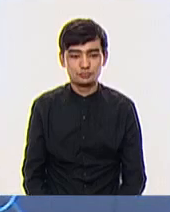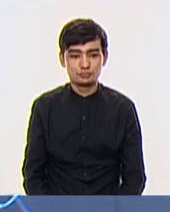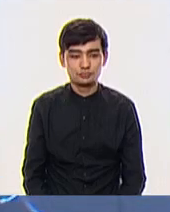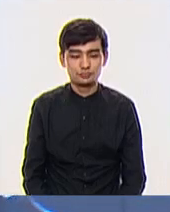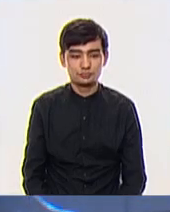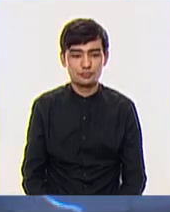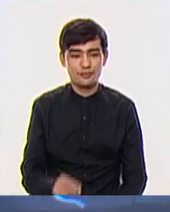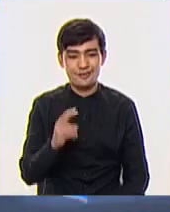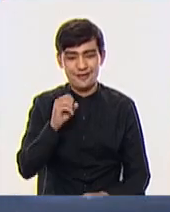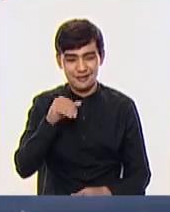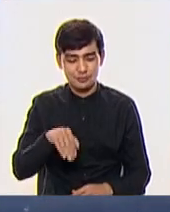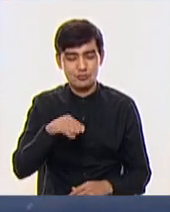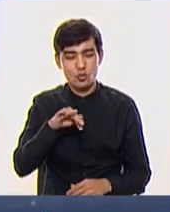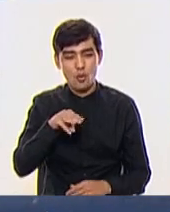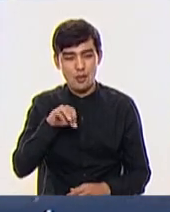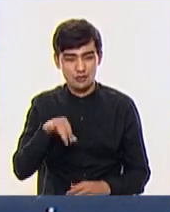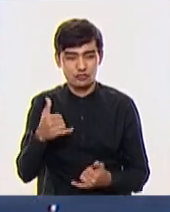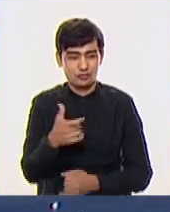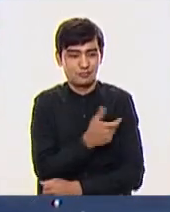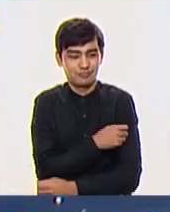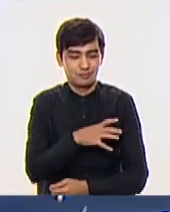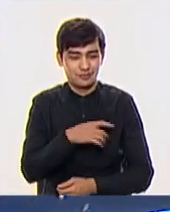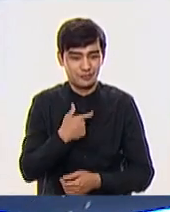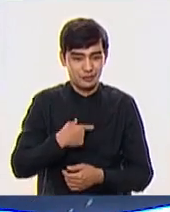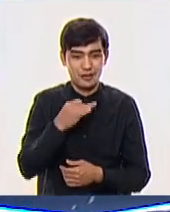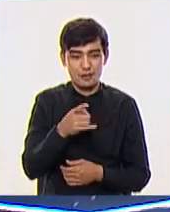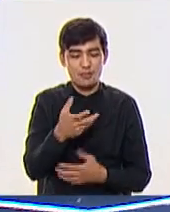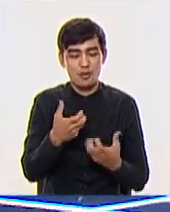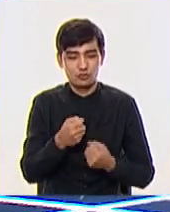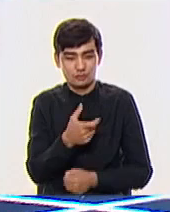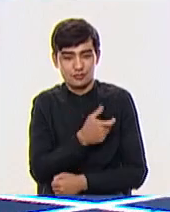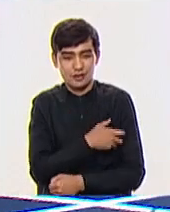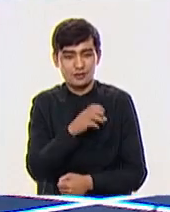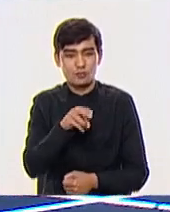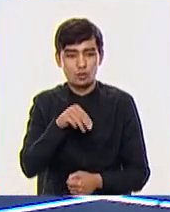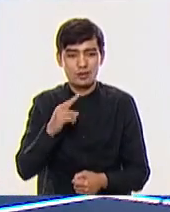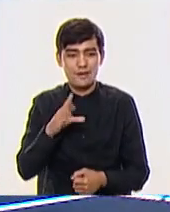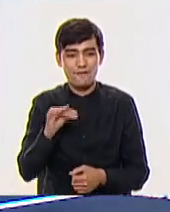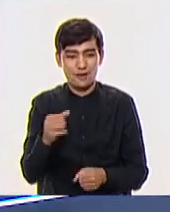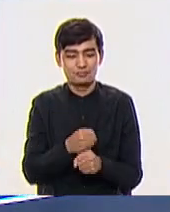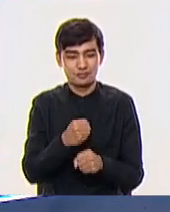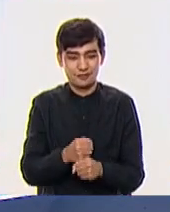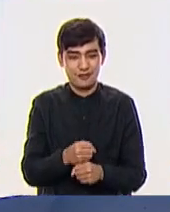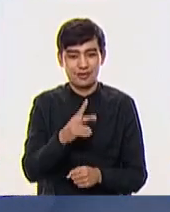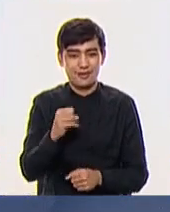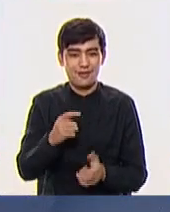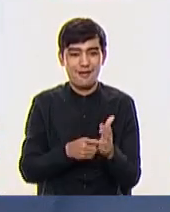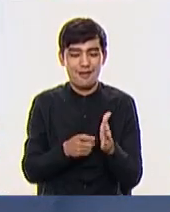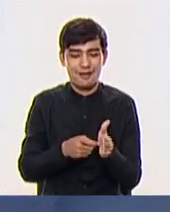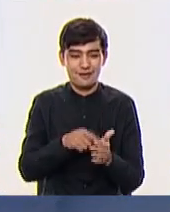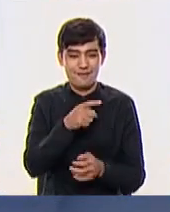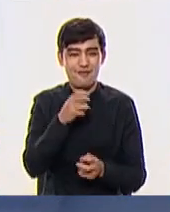ксм же марту кайф сегодня появился от коронавируса он получил вакцину спутник we произведенную на карагандинском